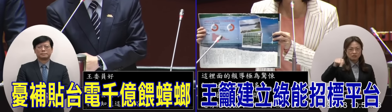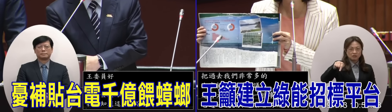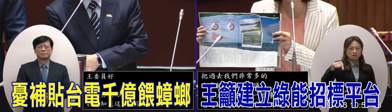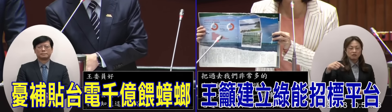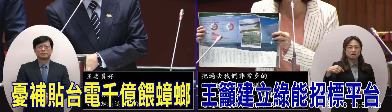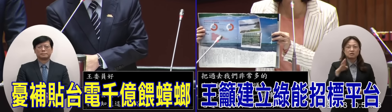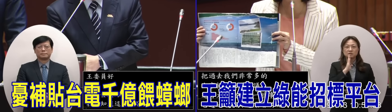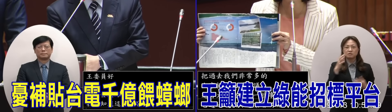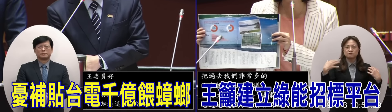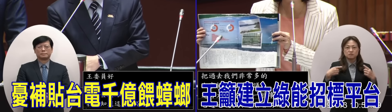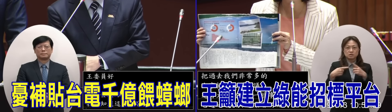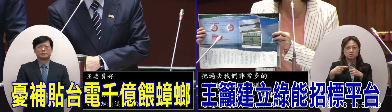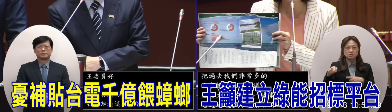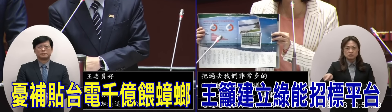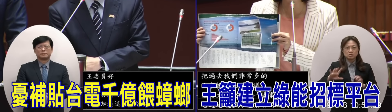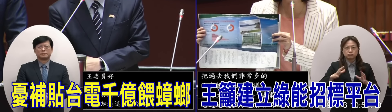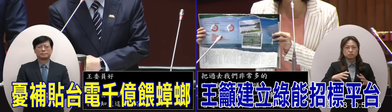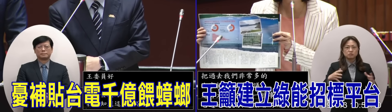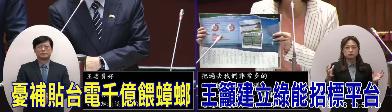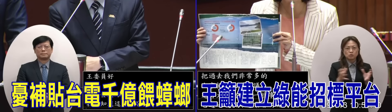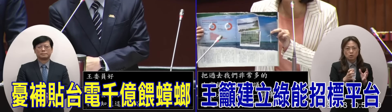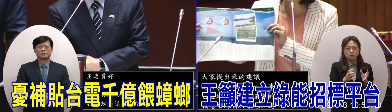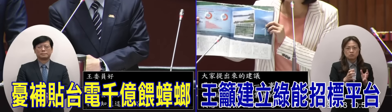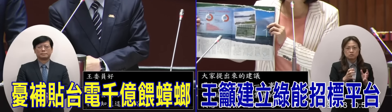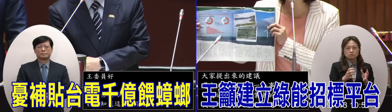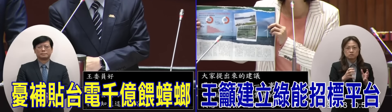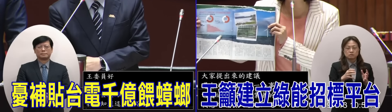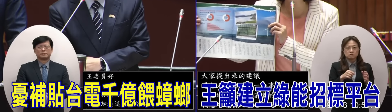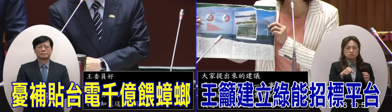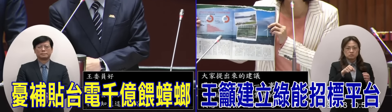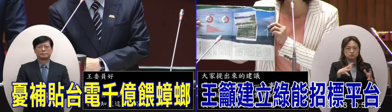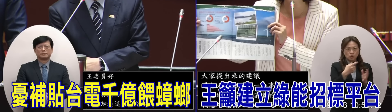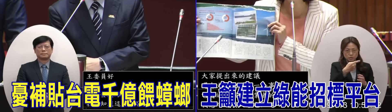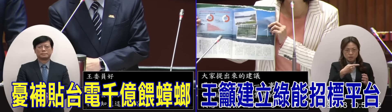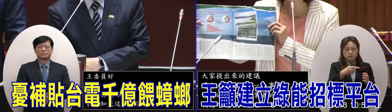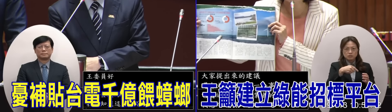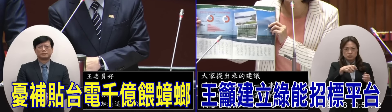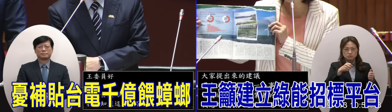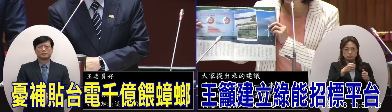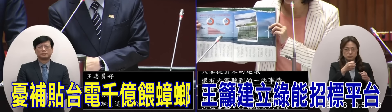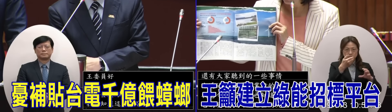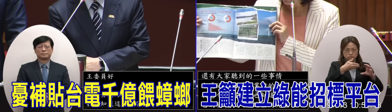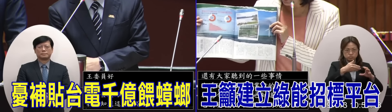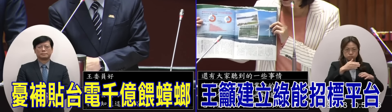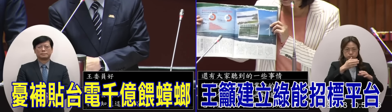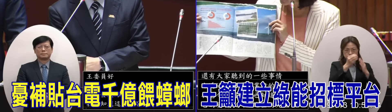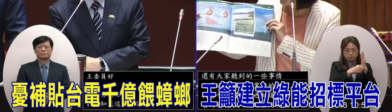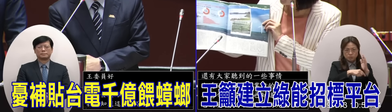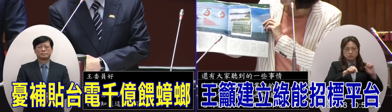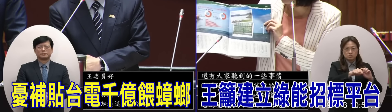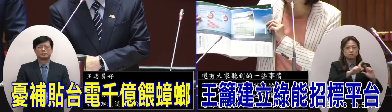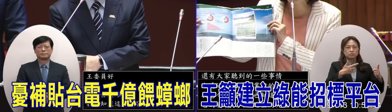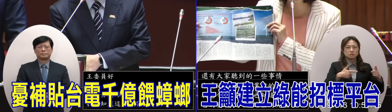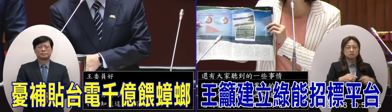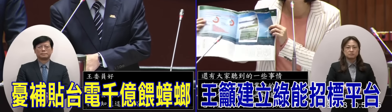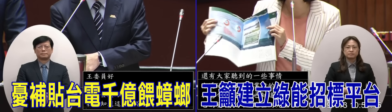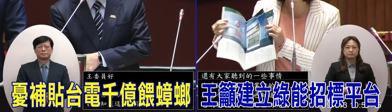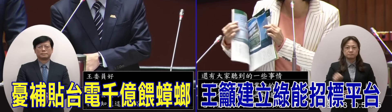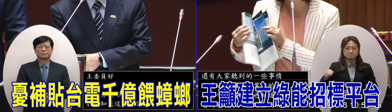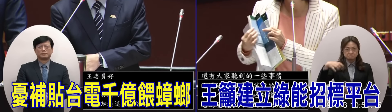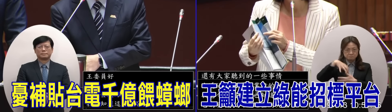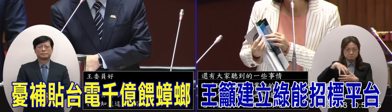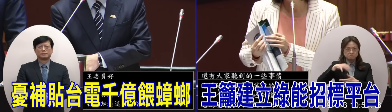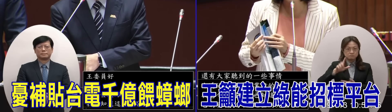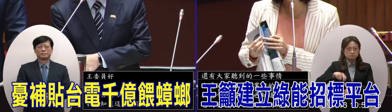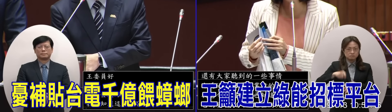的统派媒体，或者还是说你们说这个是在认知作战。所以这里面还特别谈